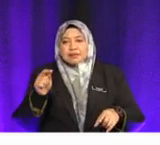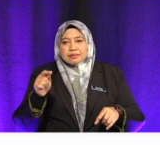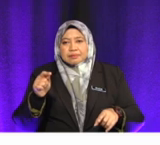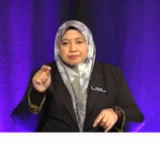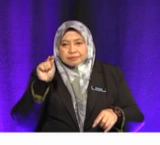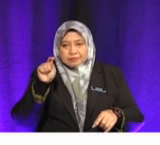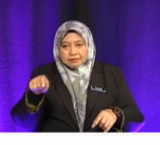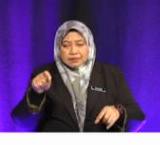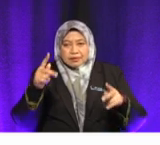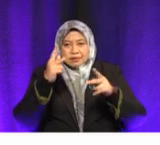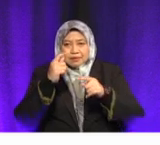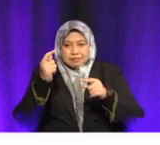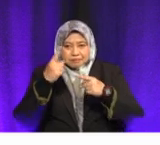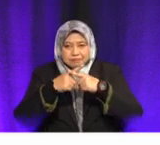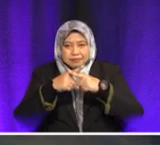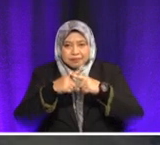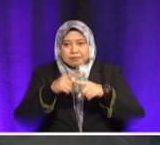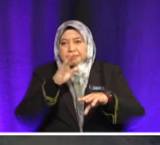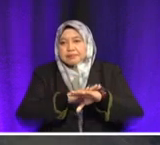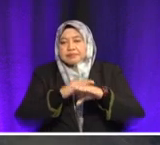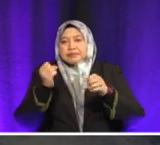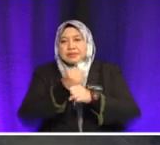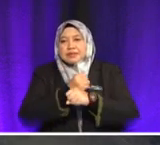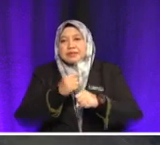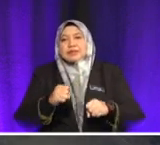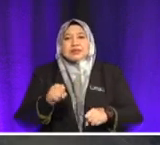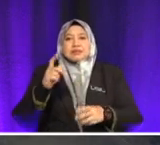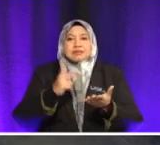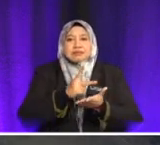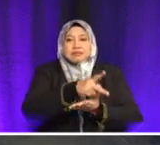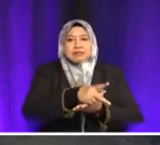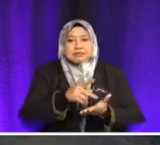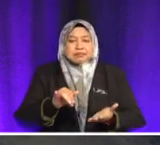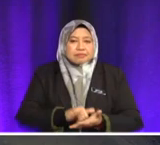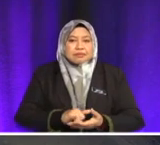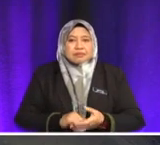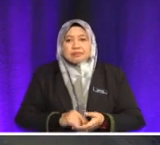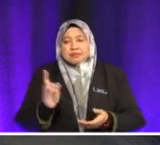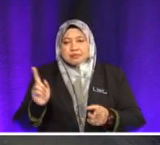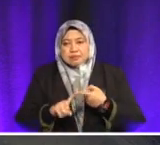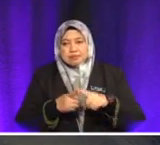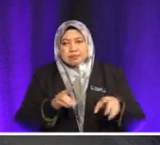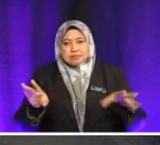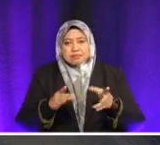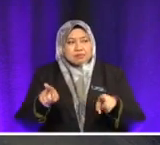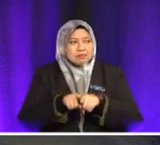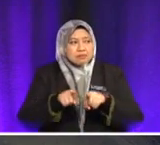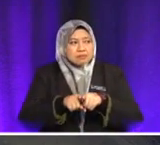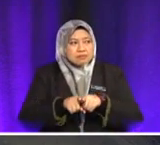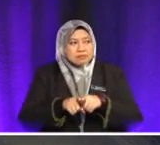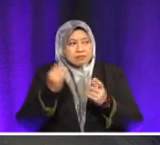Oke boleh buat kita buat sama-sama tapi